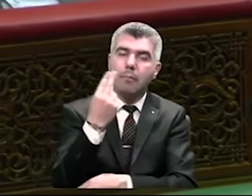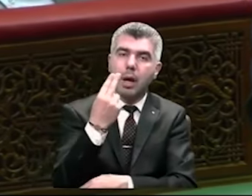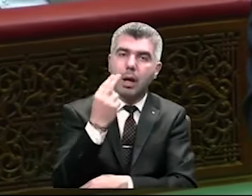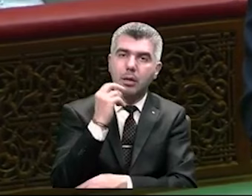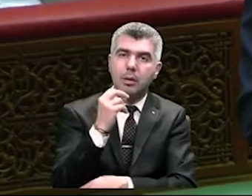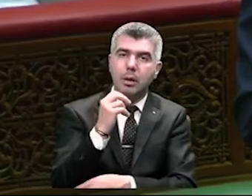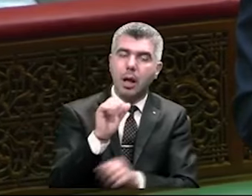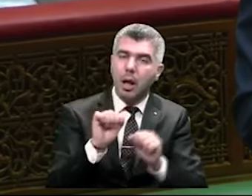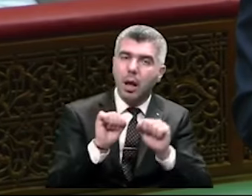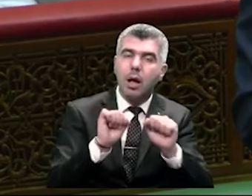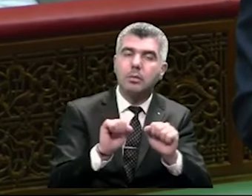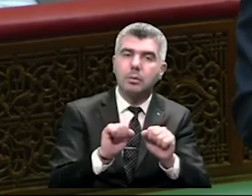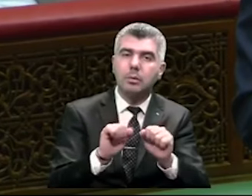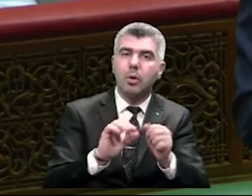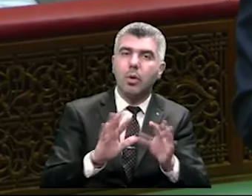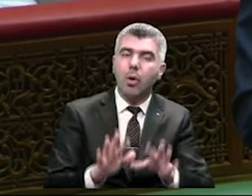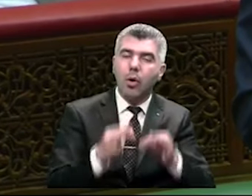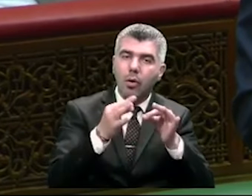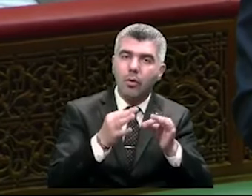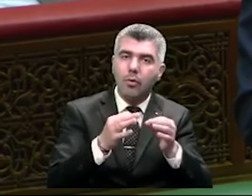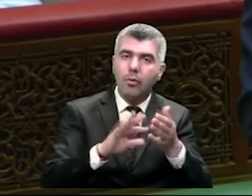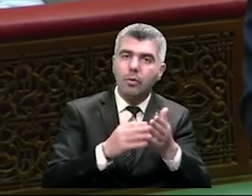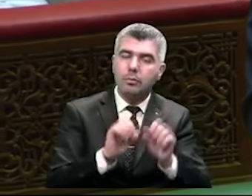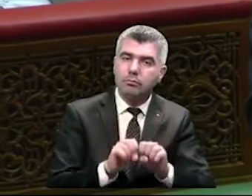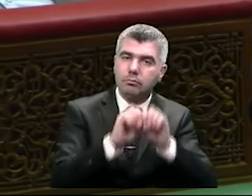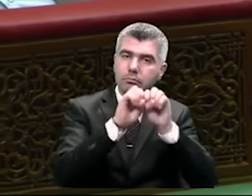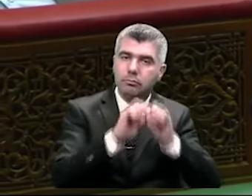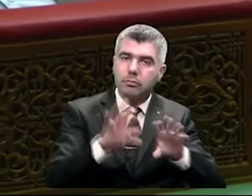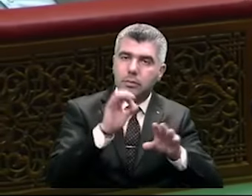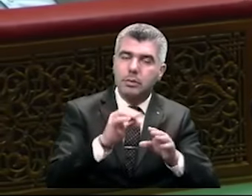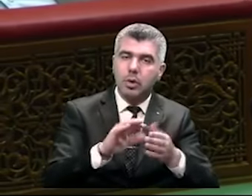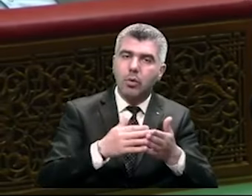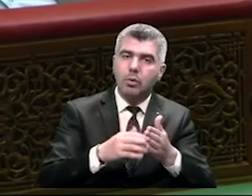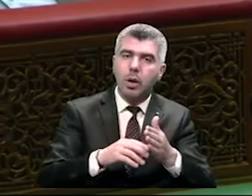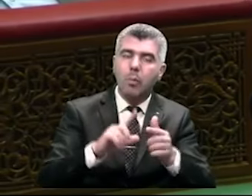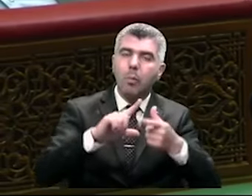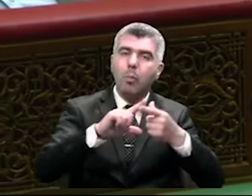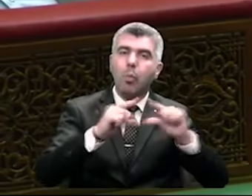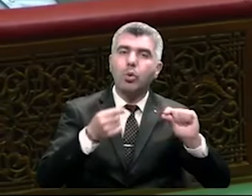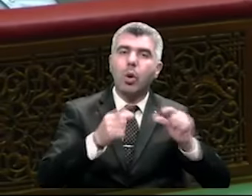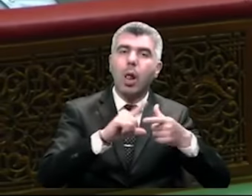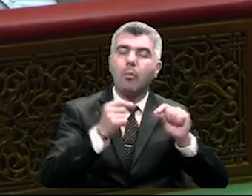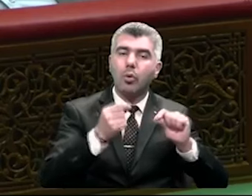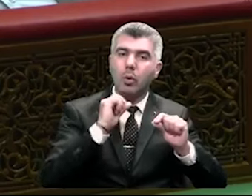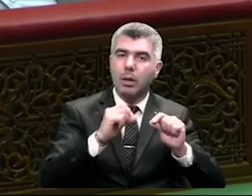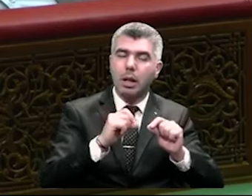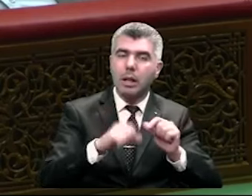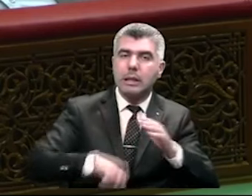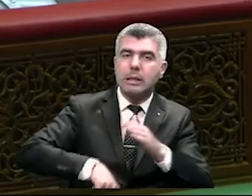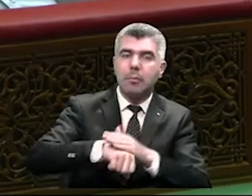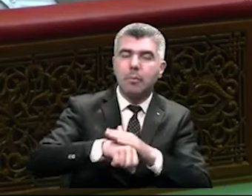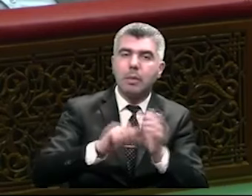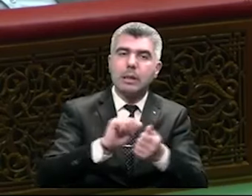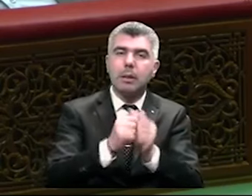ومن اجل تنميه المواهب وخلق فرص لهم عن طريق اقامه البطولات الرياضيه المتنوعه